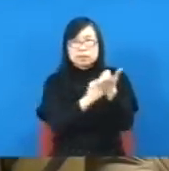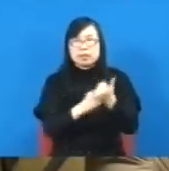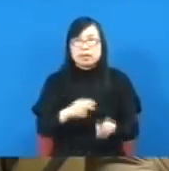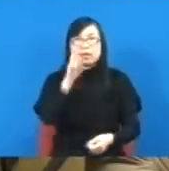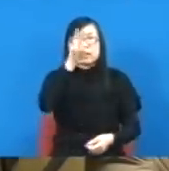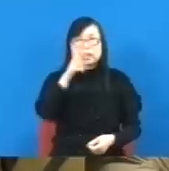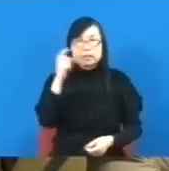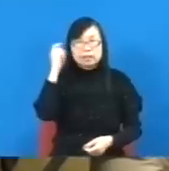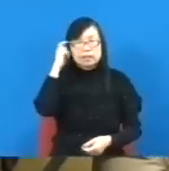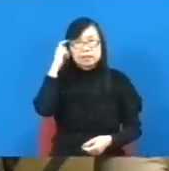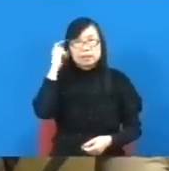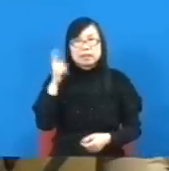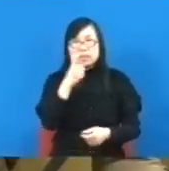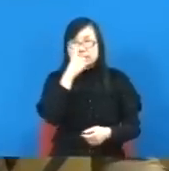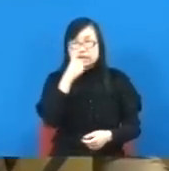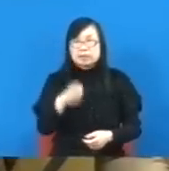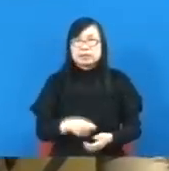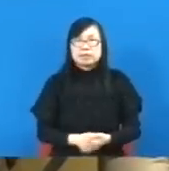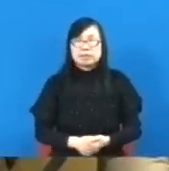睇緊英超啦。